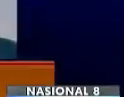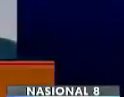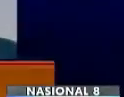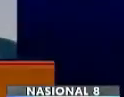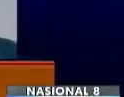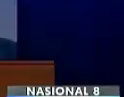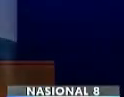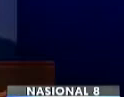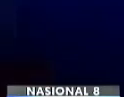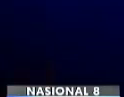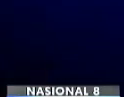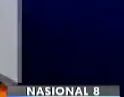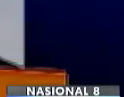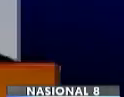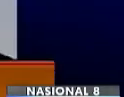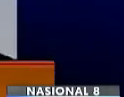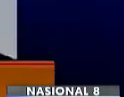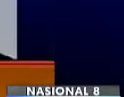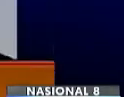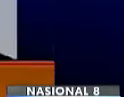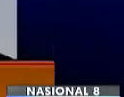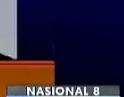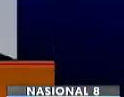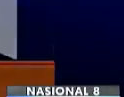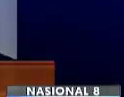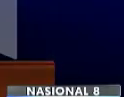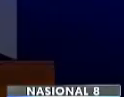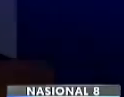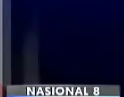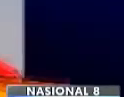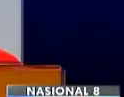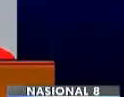Lima anggota PAC yang baru dilantik.